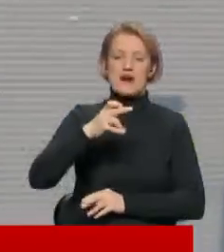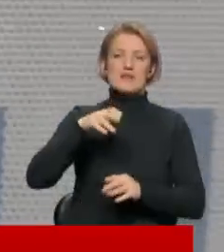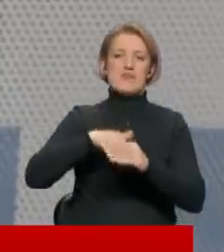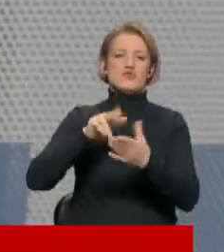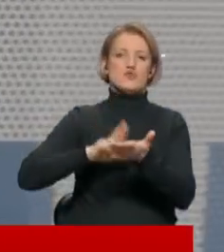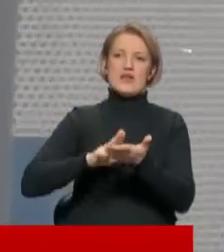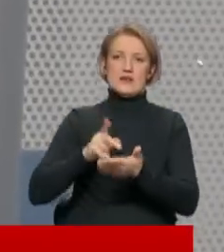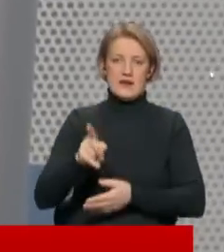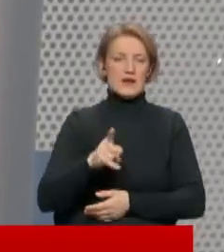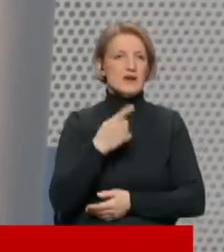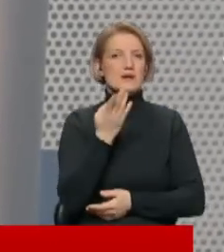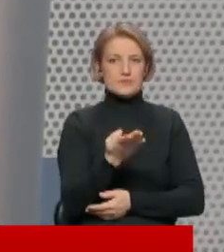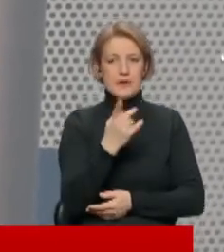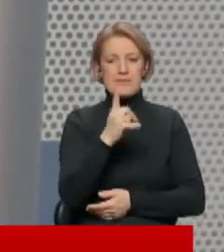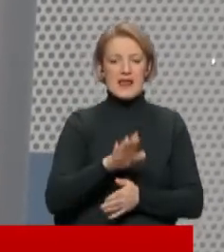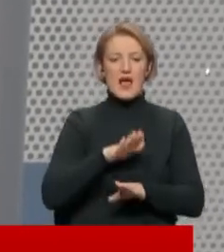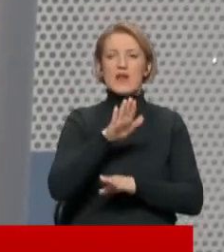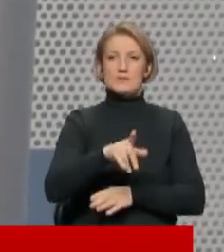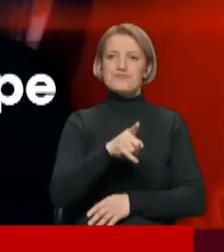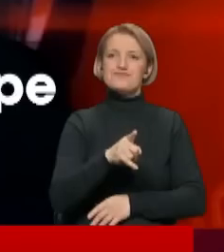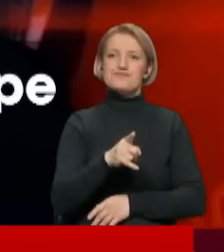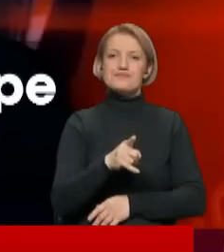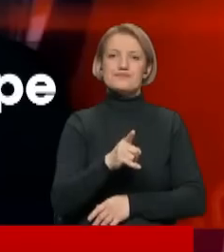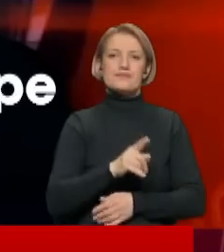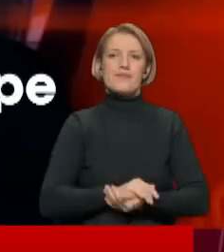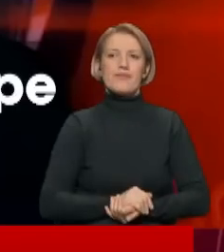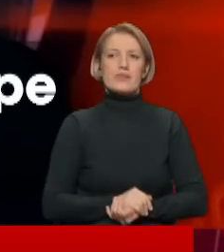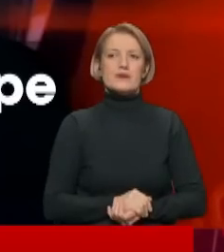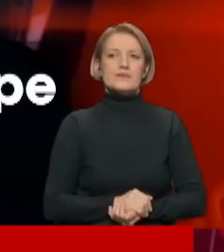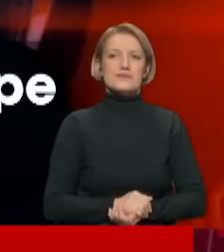Partili meclis üyeleri iddialarını da Bir Adım Öteye taşıdılar